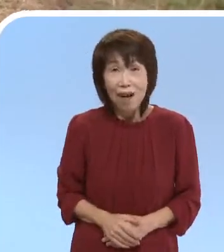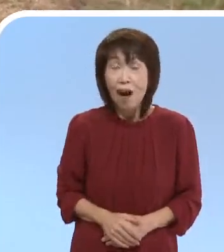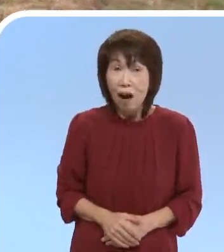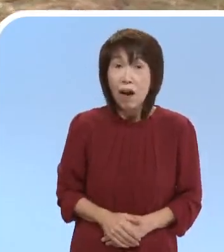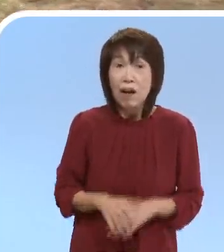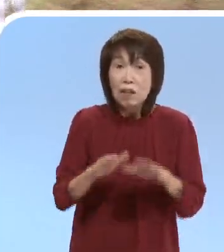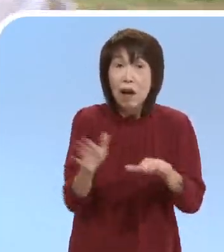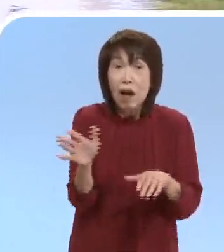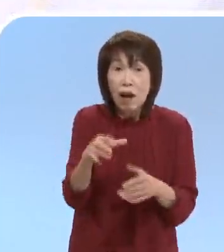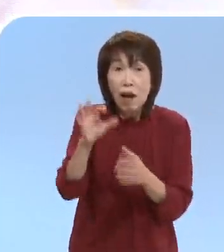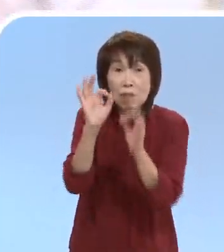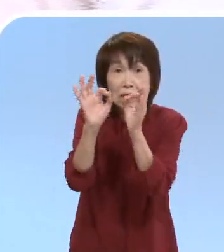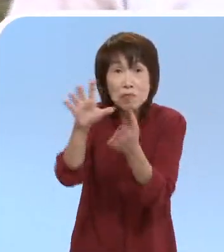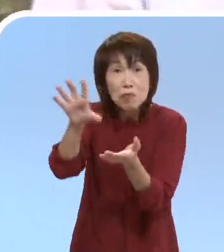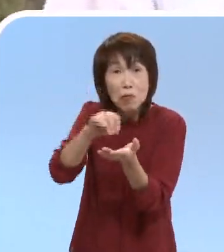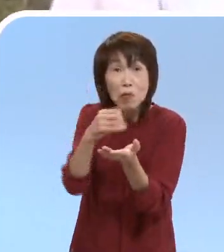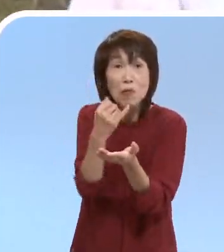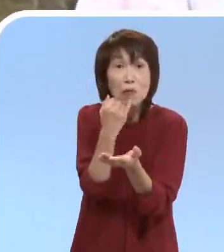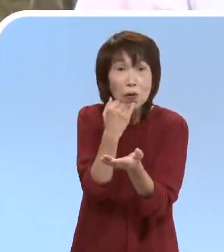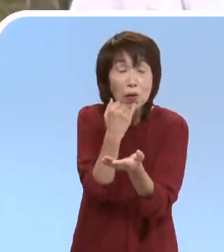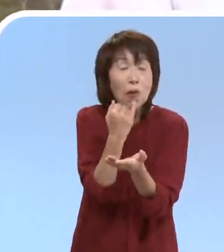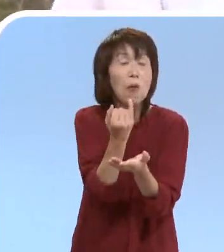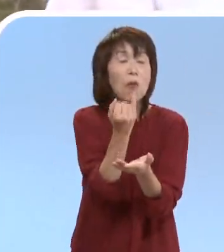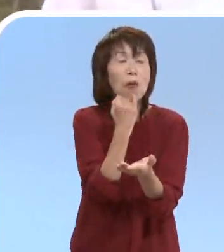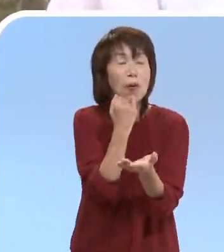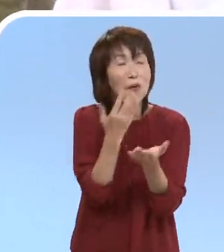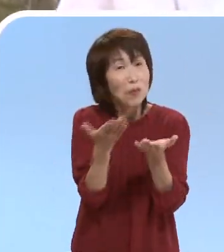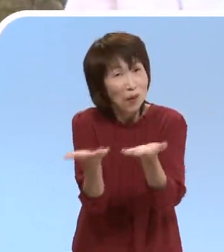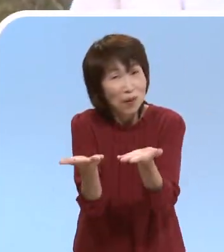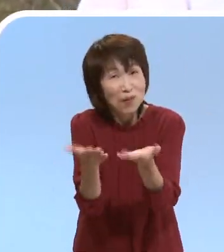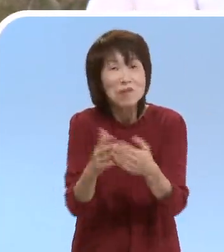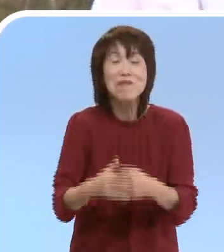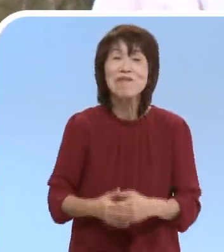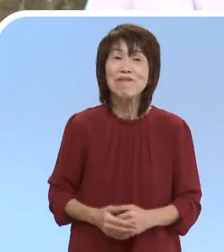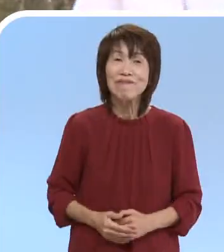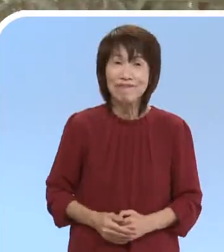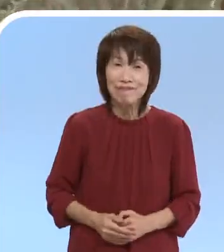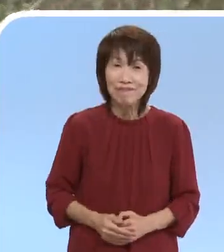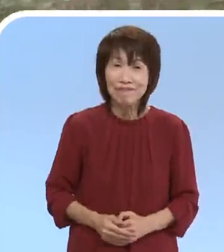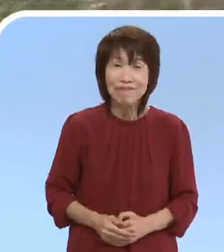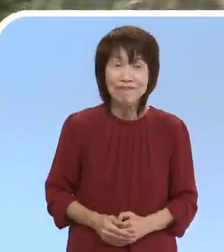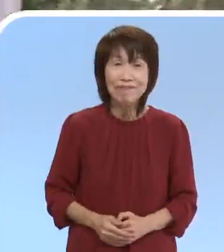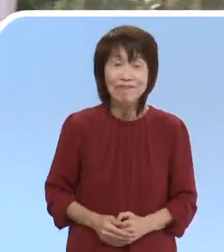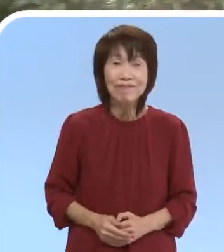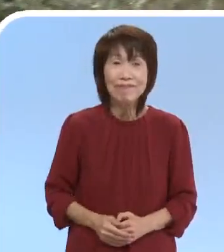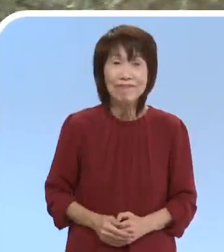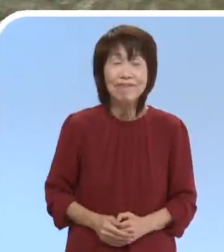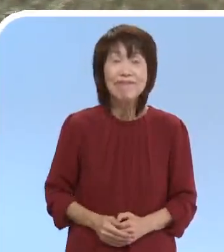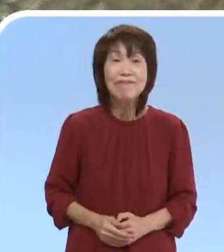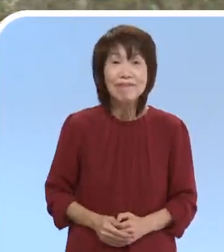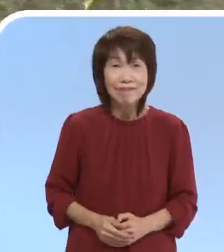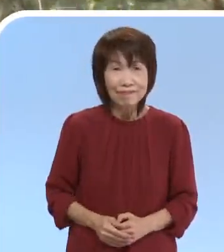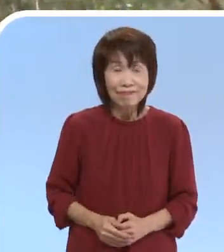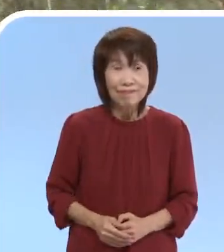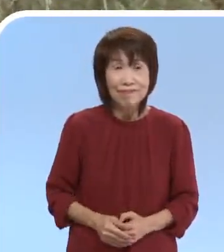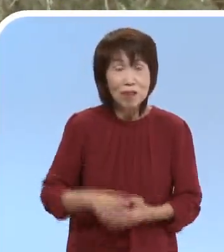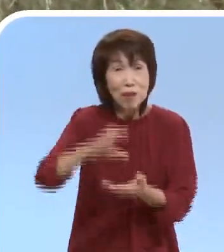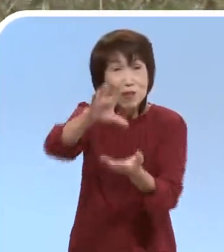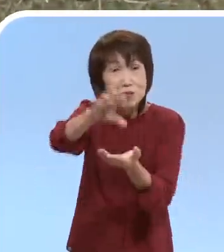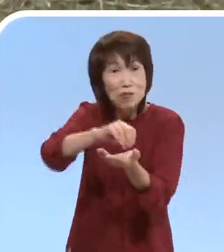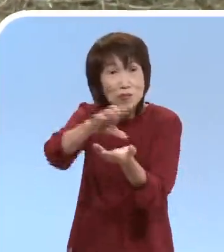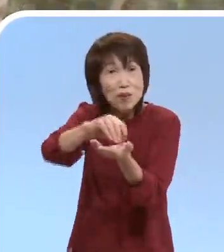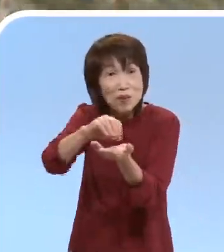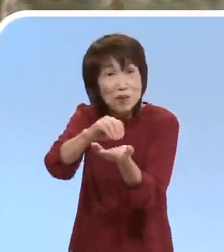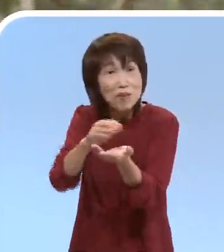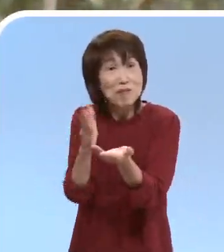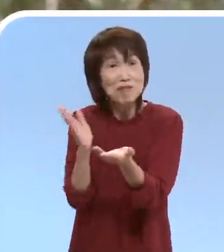が摘み取らせてもらえるわけですか？ はい、ぜひ挑戦してみてください。 それでは収穫体